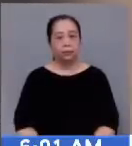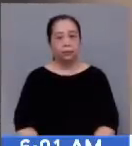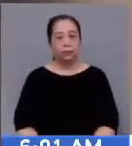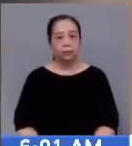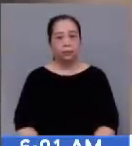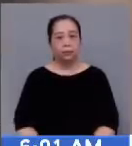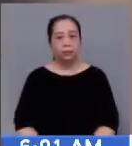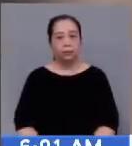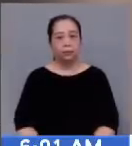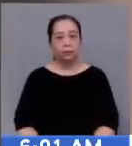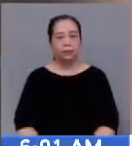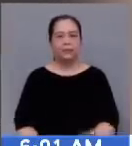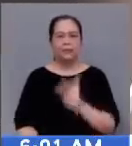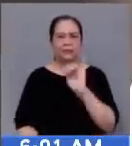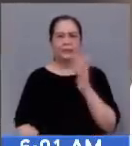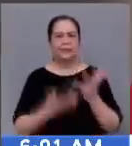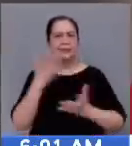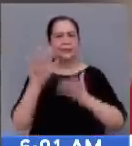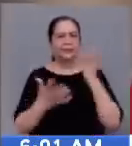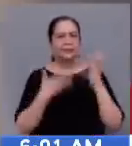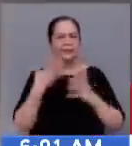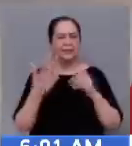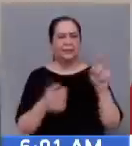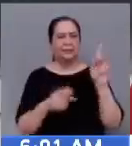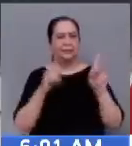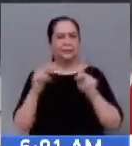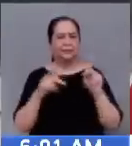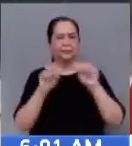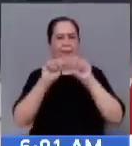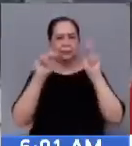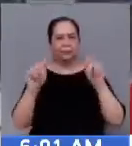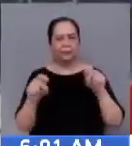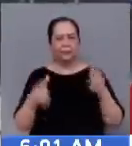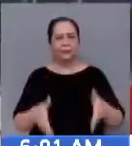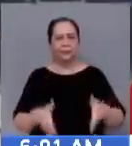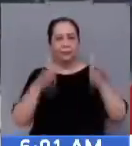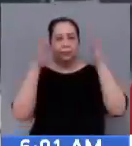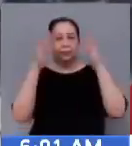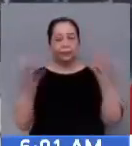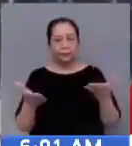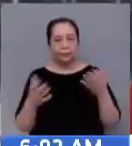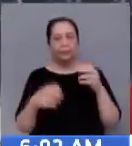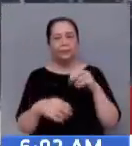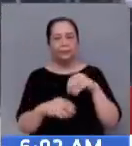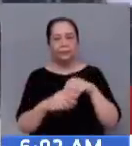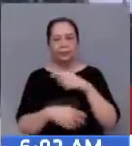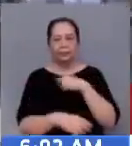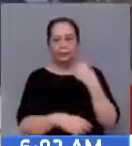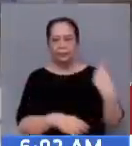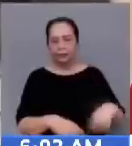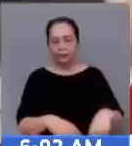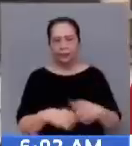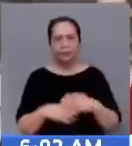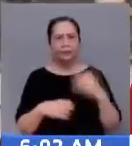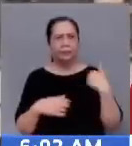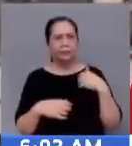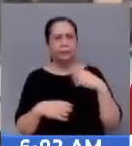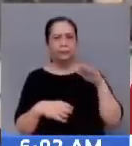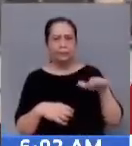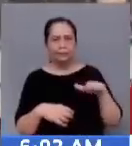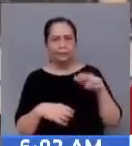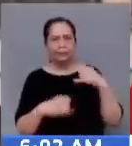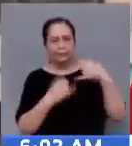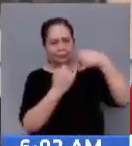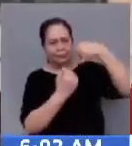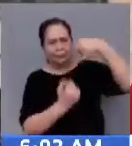Yaman si Gawan ng mga residente ng apartment building sa Dalian City sa China. May bata kasing nakabitin at nakaipit ang ulo